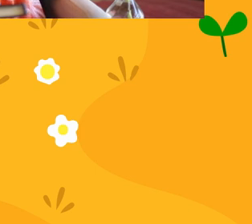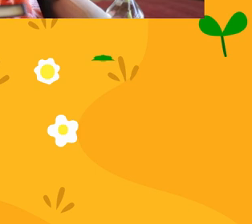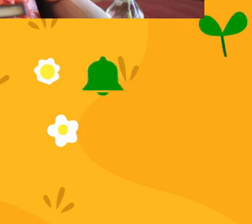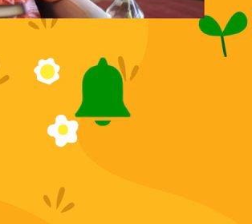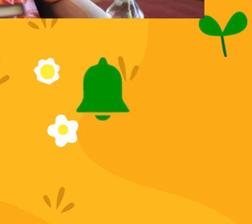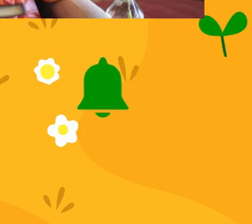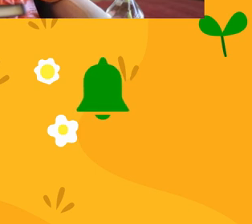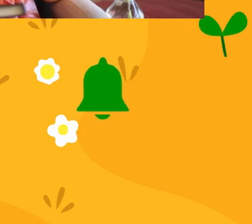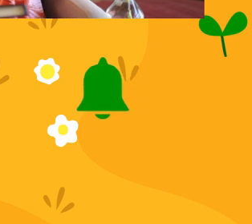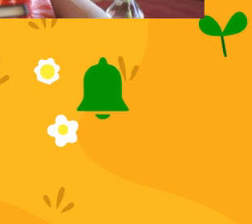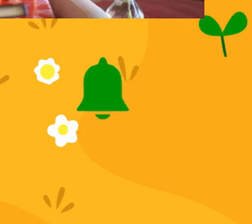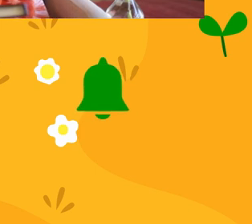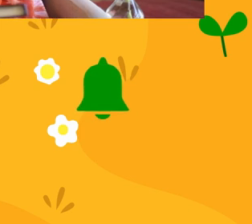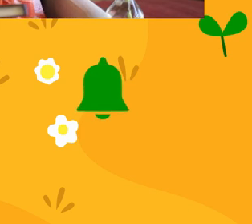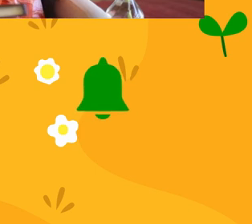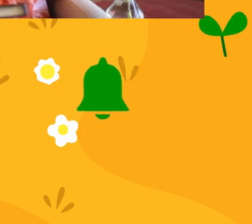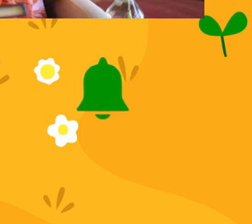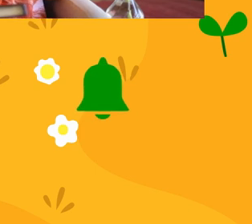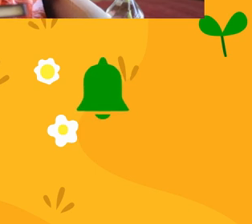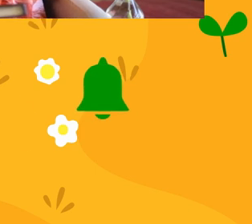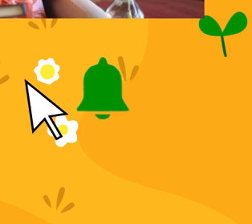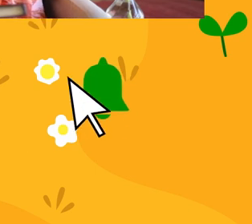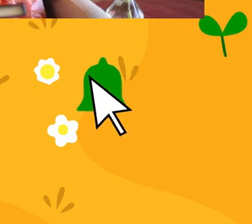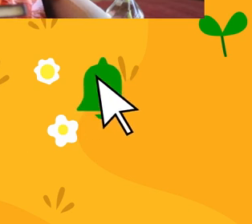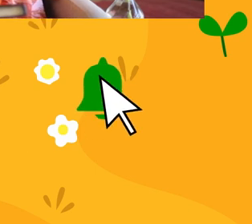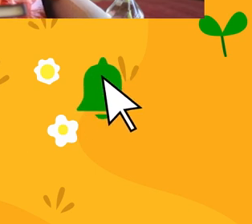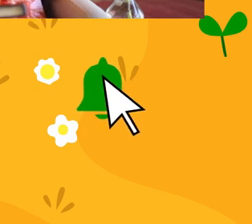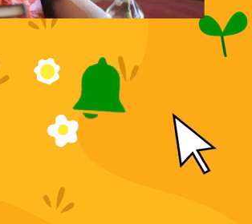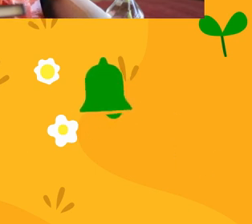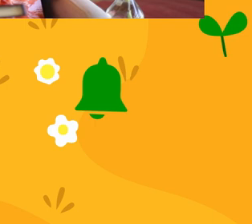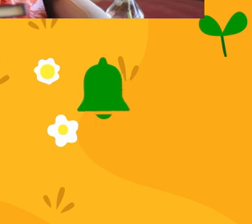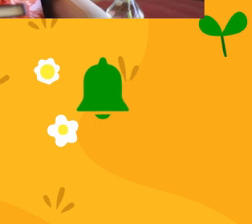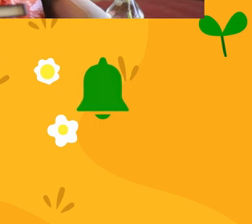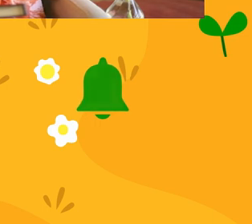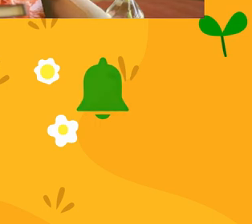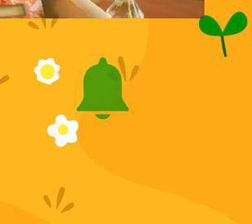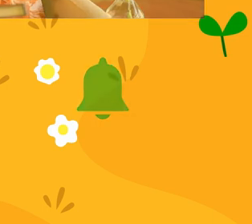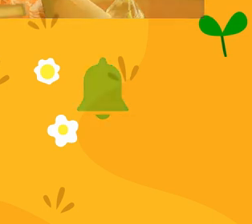तो फिर आपको करना पड़ेगा सब्सक्राइब का बटन क्लिक कीजिए